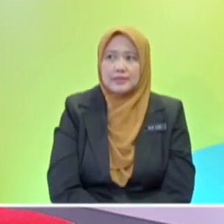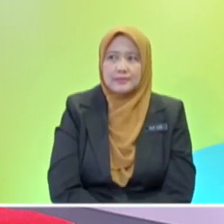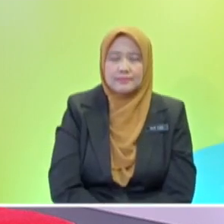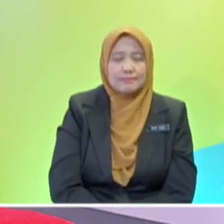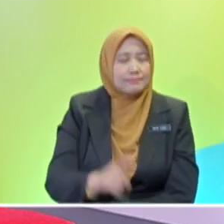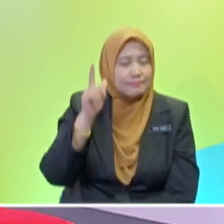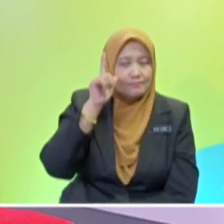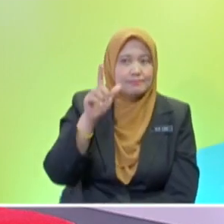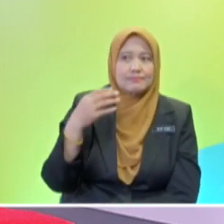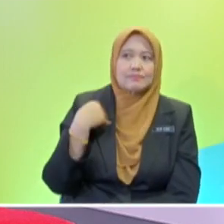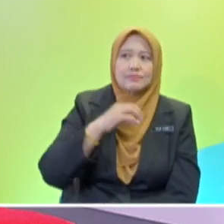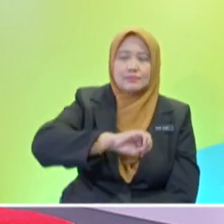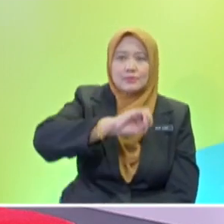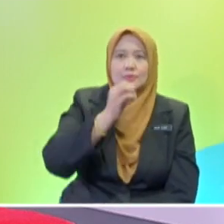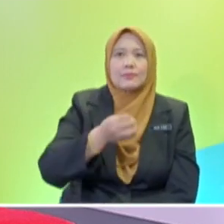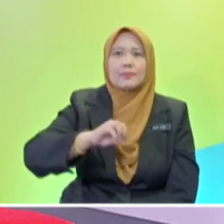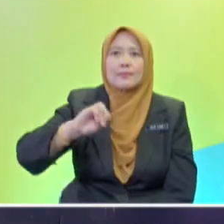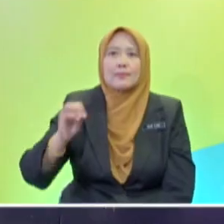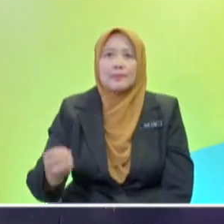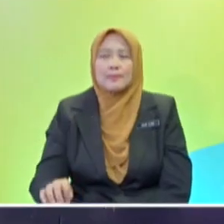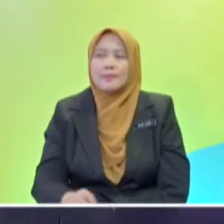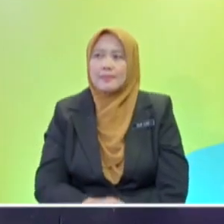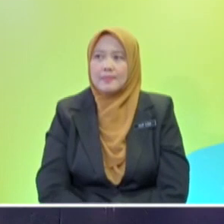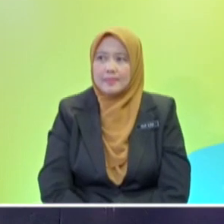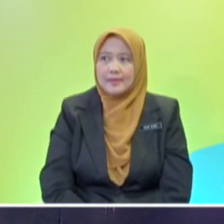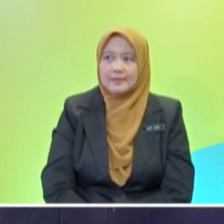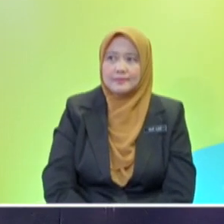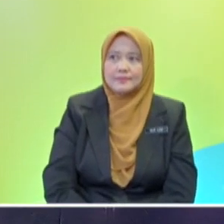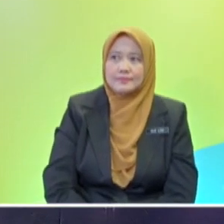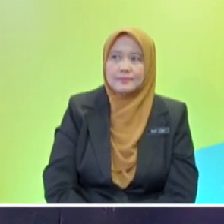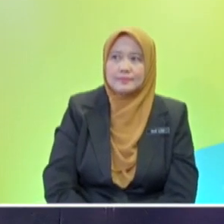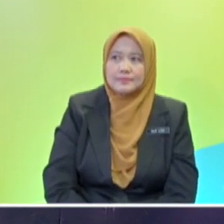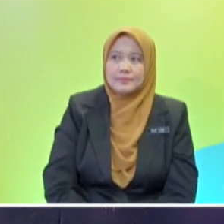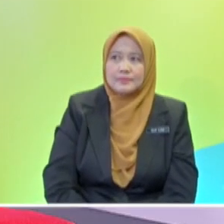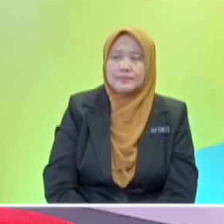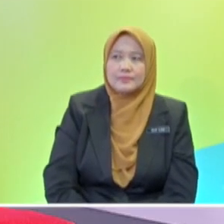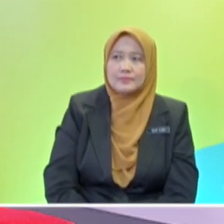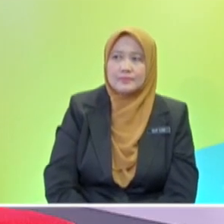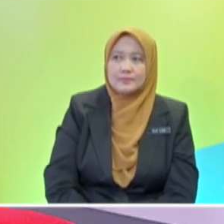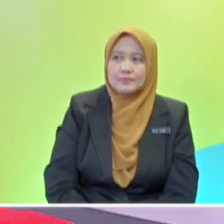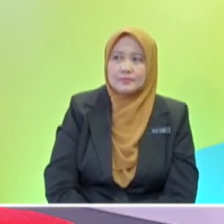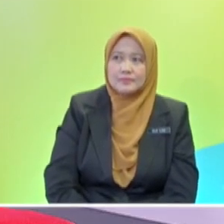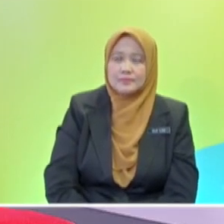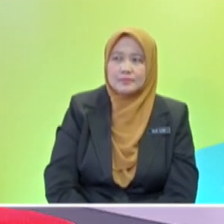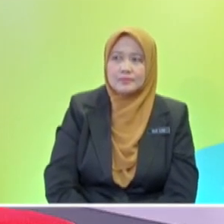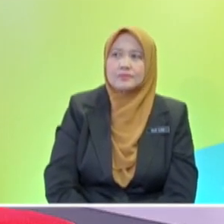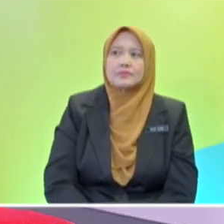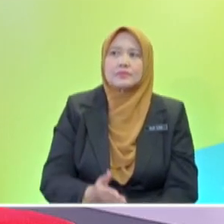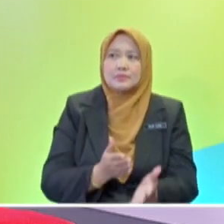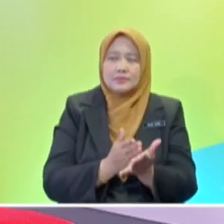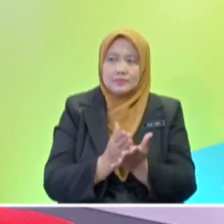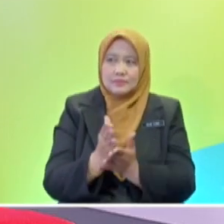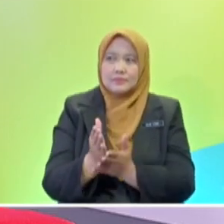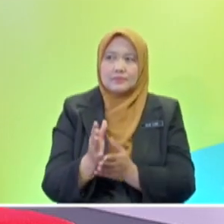nampak udah dapat dah motif kita yaitu motif ombak nih oke langkah seterusnya kita